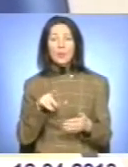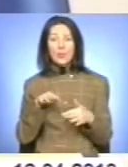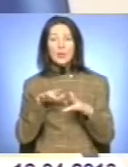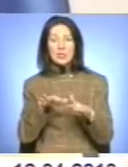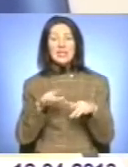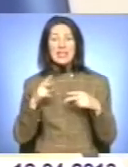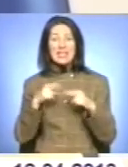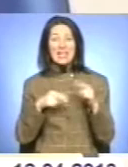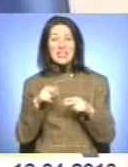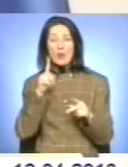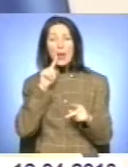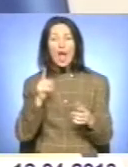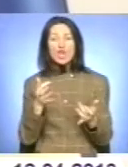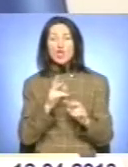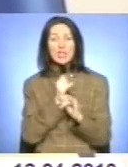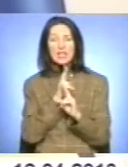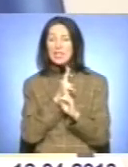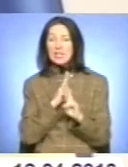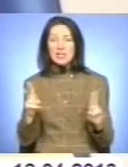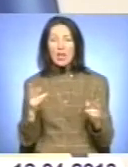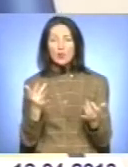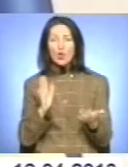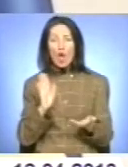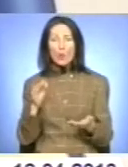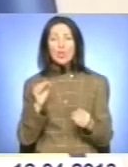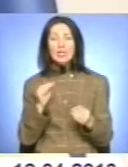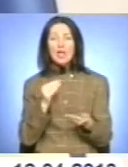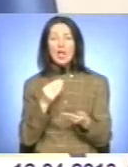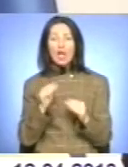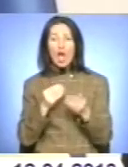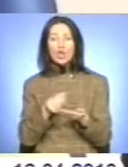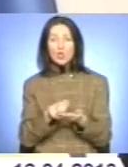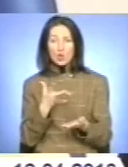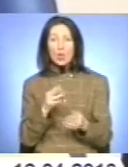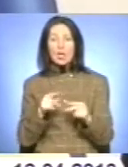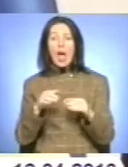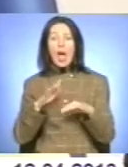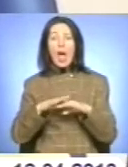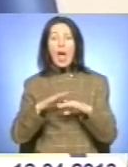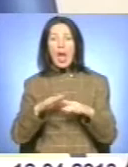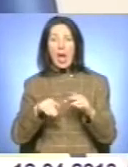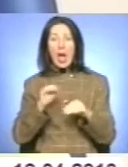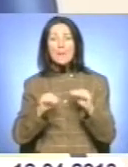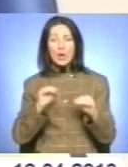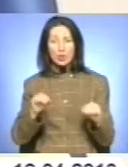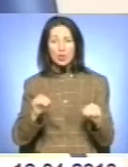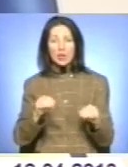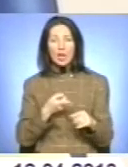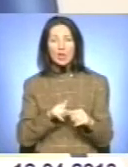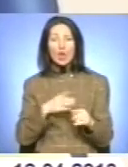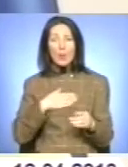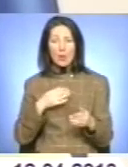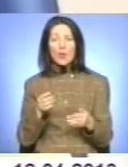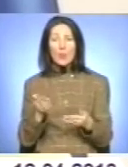знаем, сколько будет стоить оборудование, потому что то оборудование, которое в последнее время мы начали приобретать,